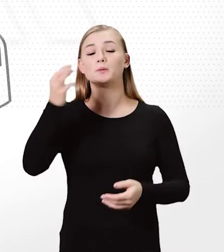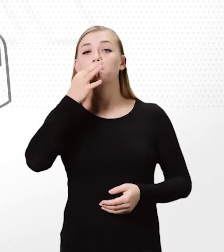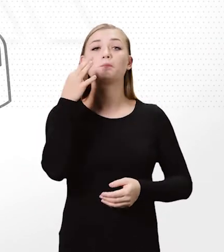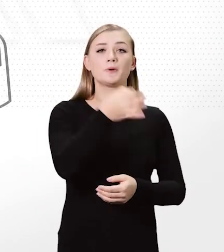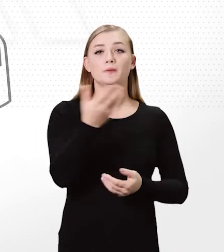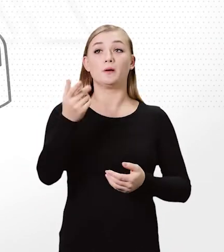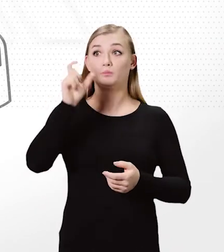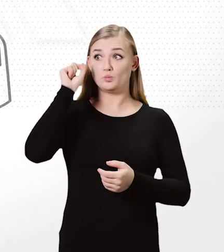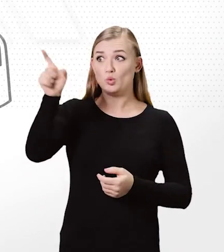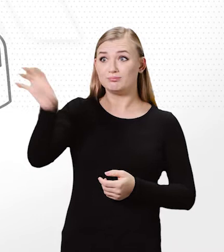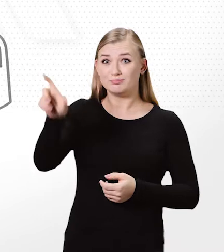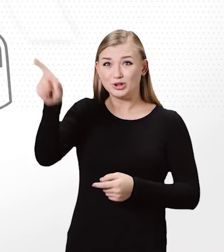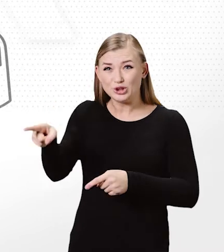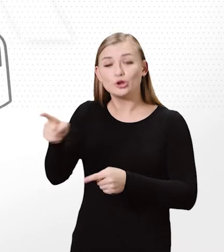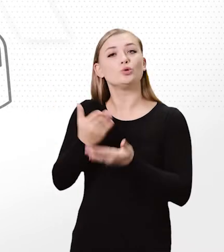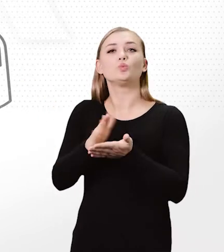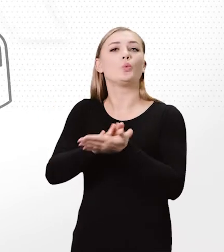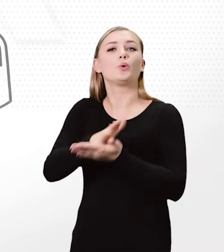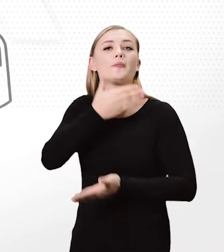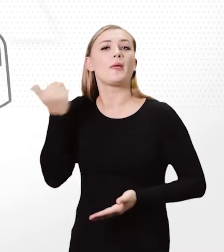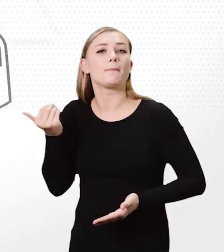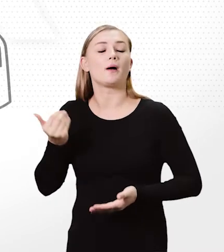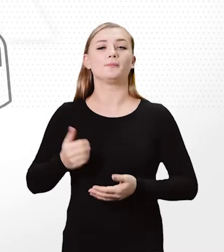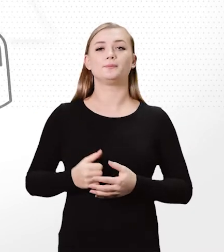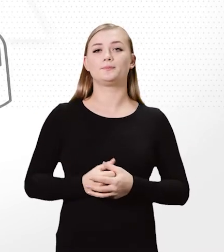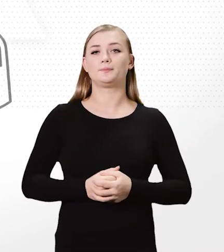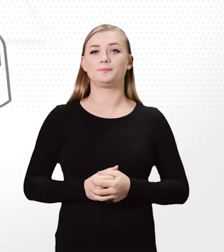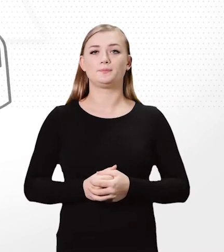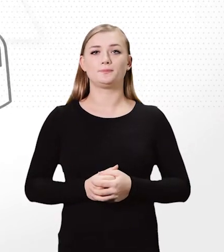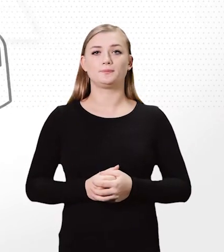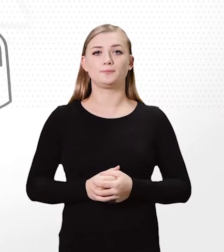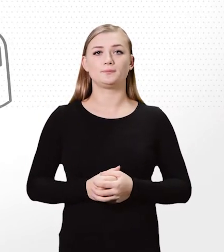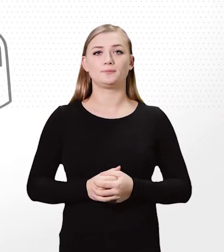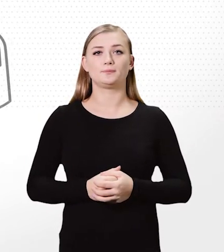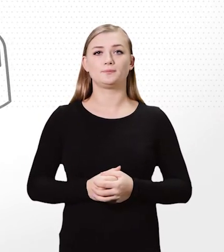przykład, operator może cię zapytać, czy sprawcy zdarzenia są na miejscu?